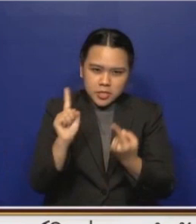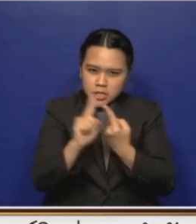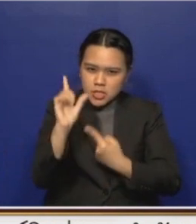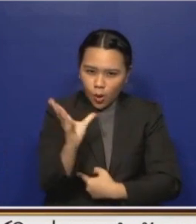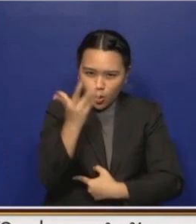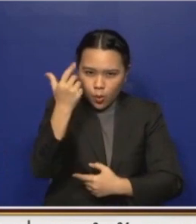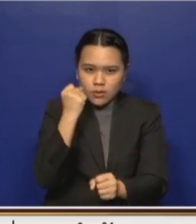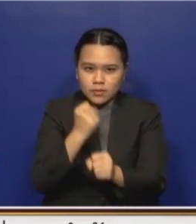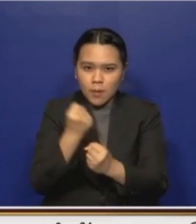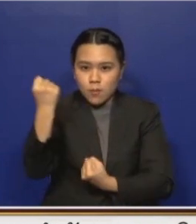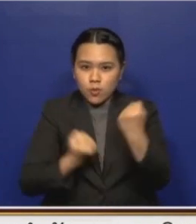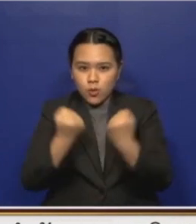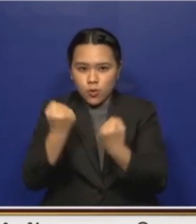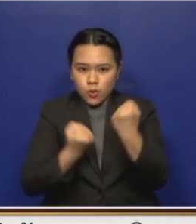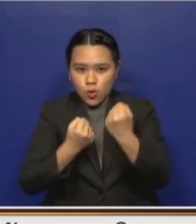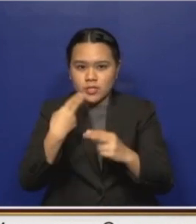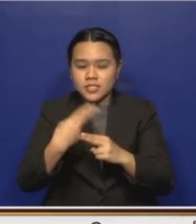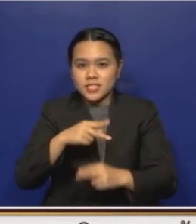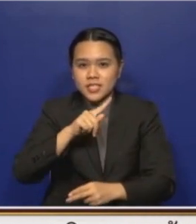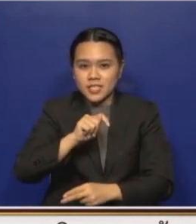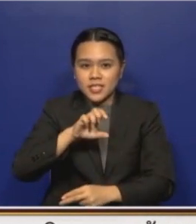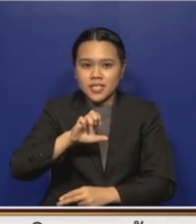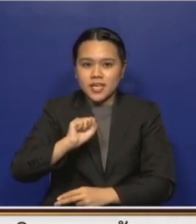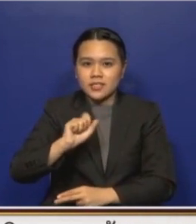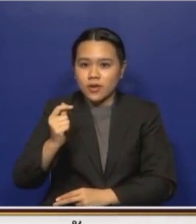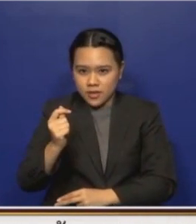ถยนต์ชื่อยี่ห้อเทสลาหาใช้พลังงานไฟฟ้าฮะ